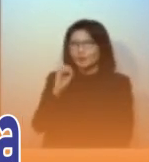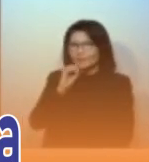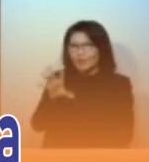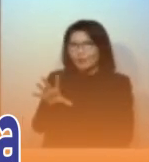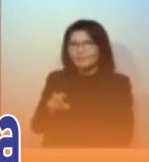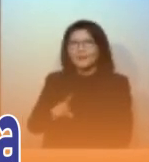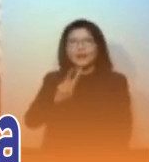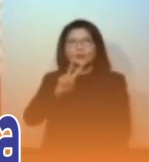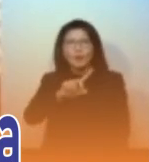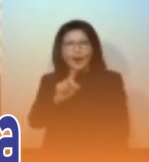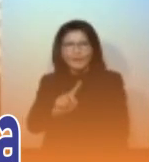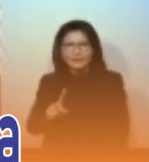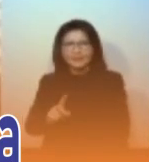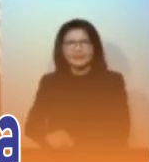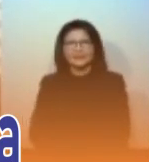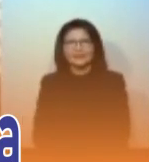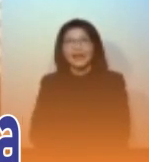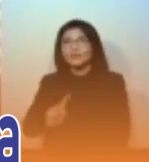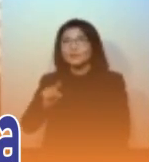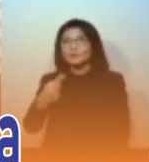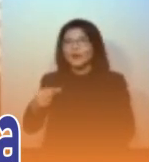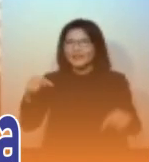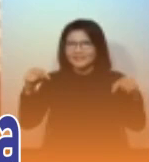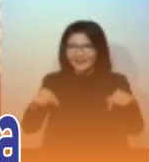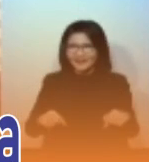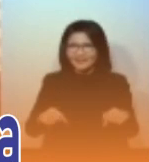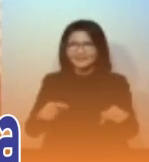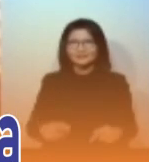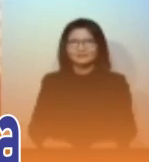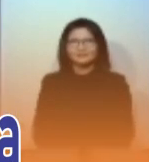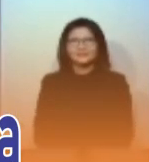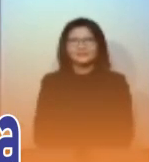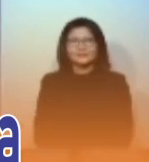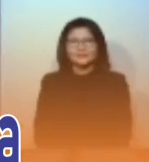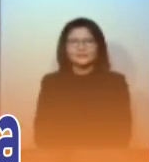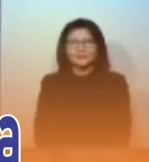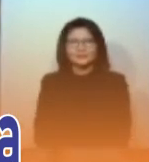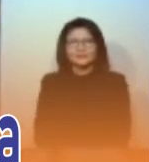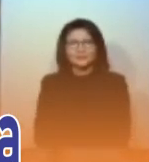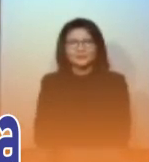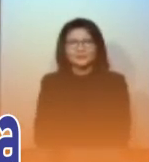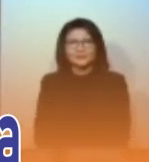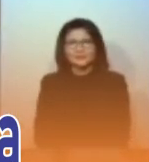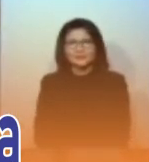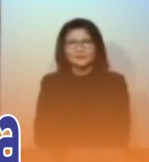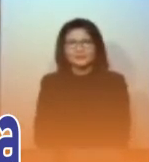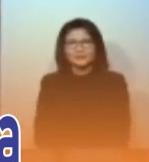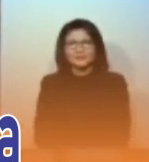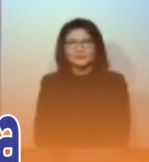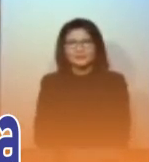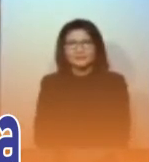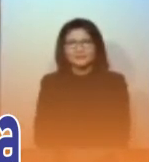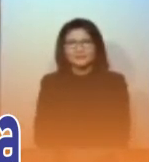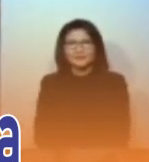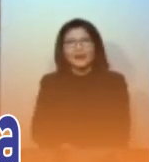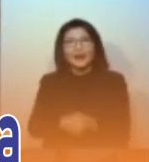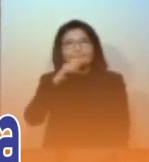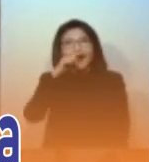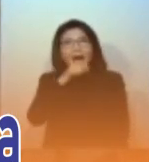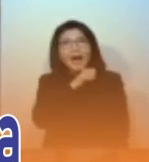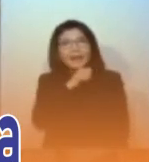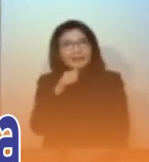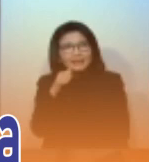2 menit. Waktunya dimulai dari sekarang. Jadi, Mas Anies, ya